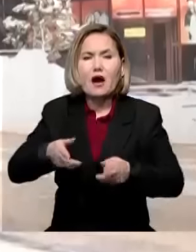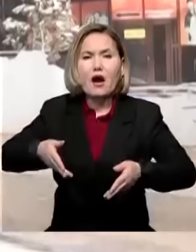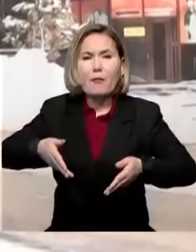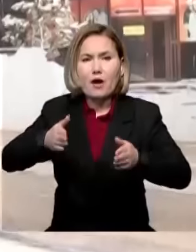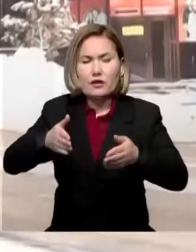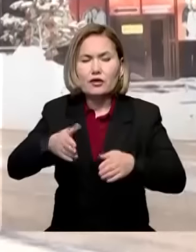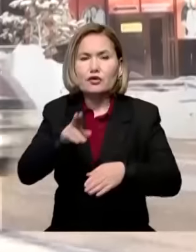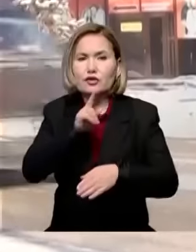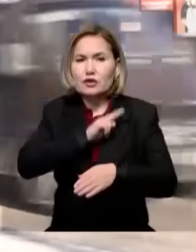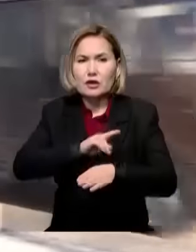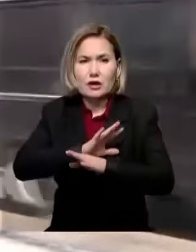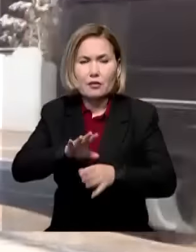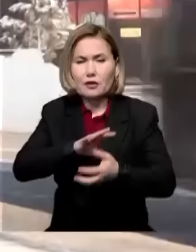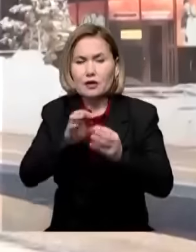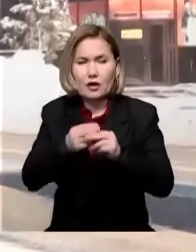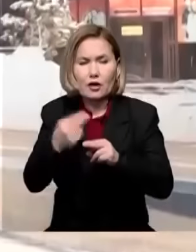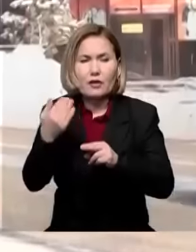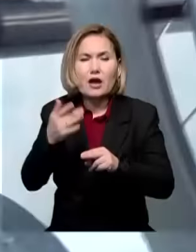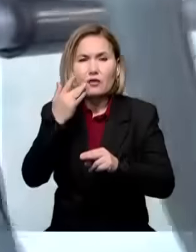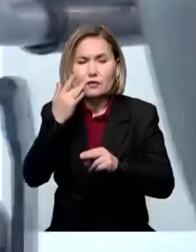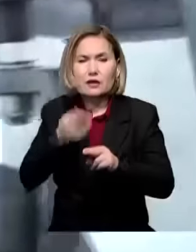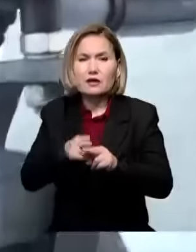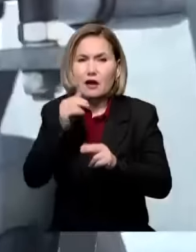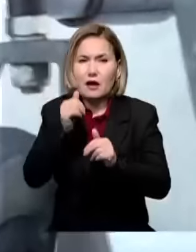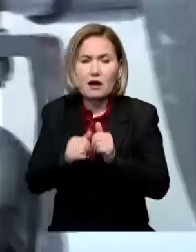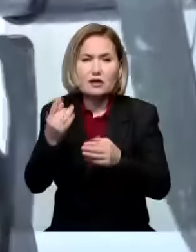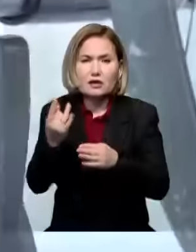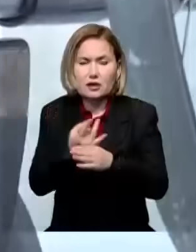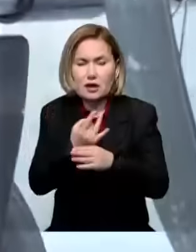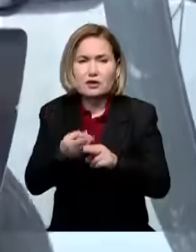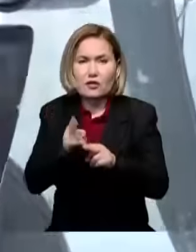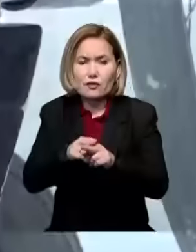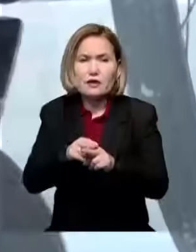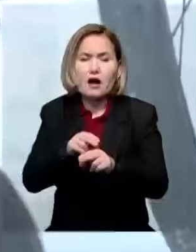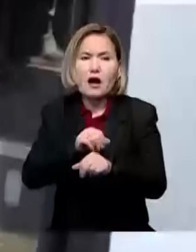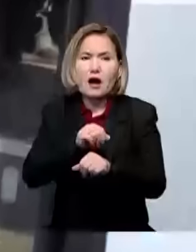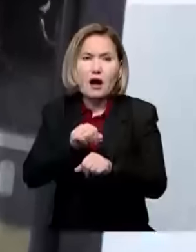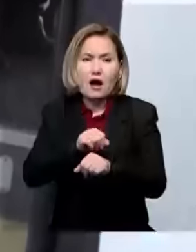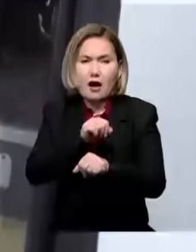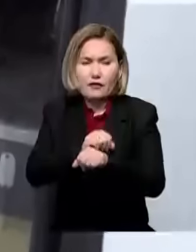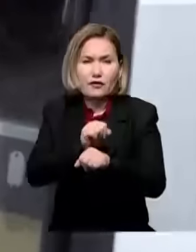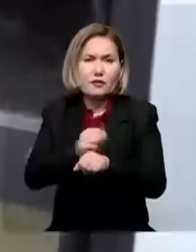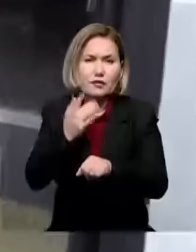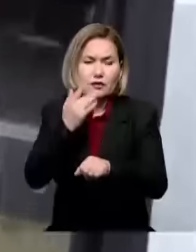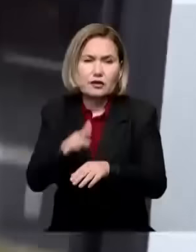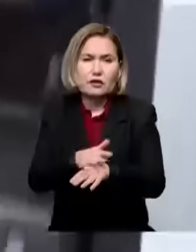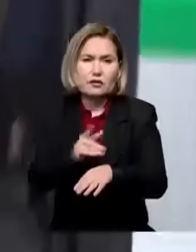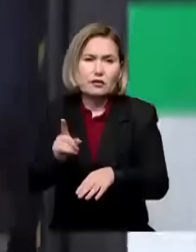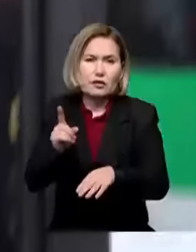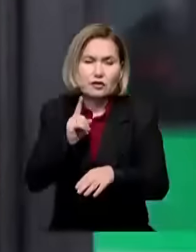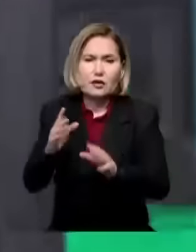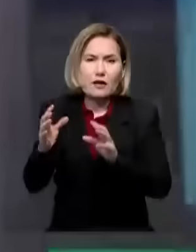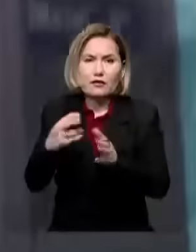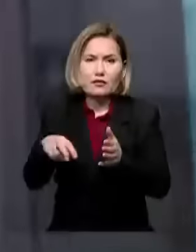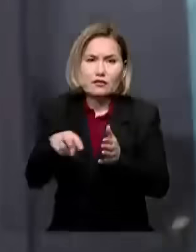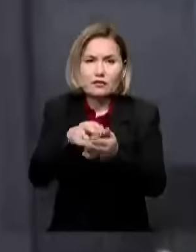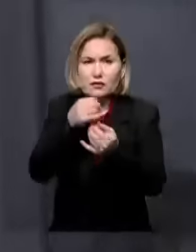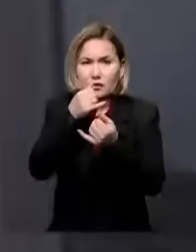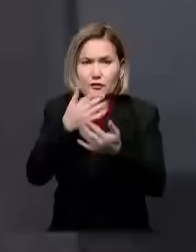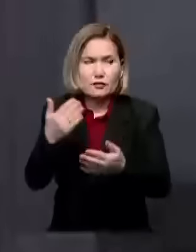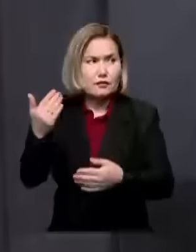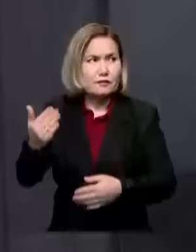бар болса да істемейді. Сондықтан осылай міне алмай аялдамада аялдап қалады. Кондуктор? Вообще